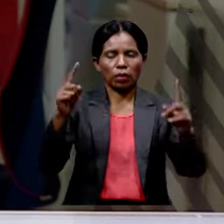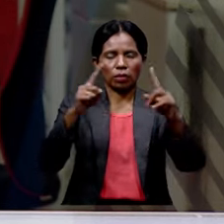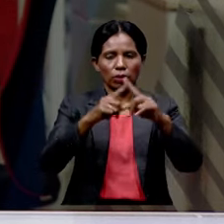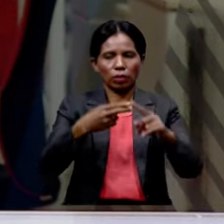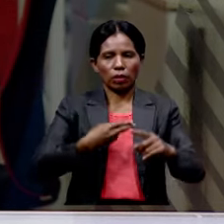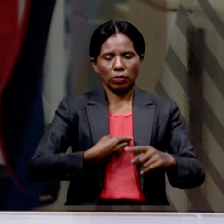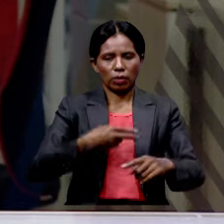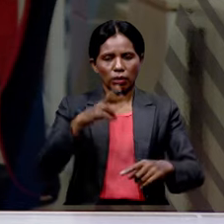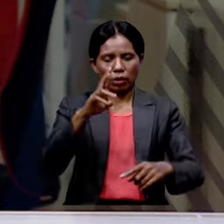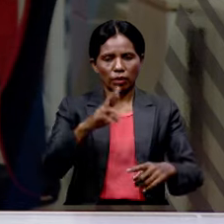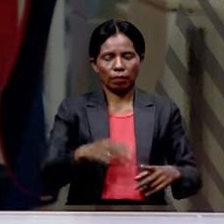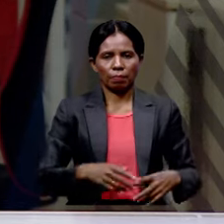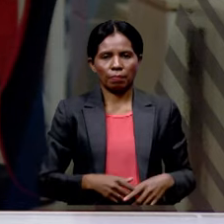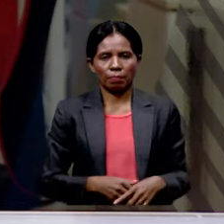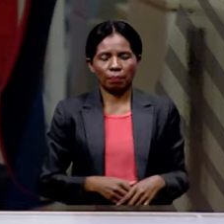Hera.